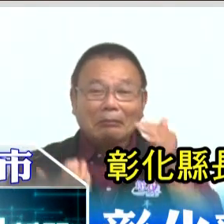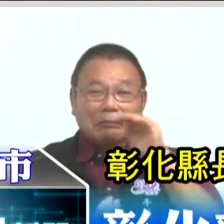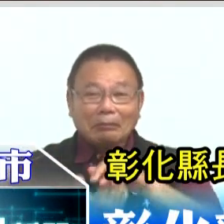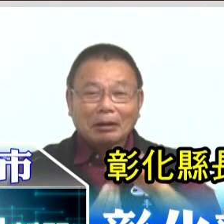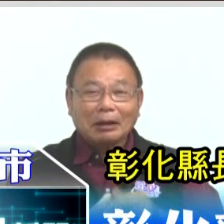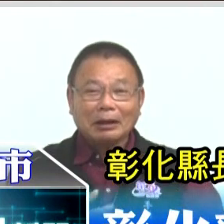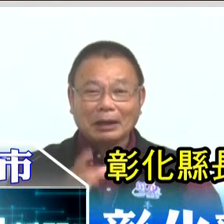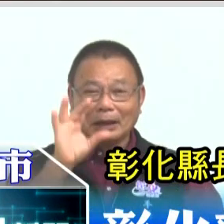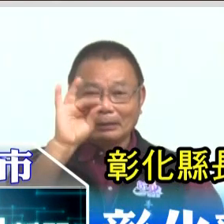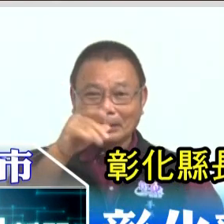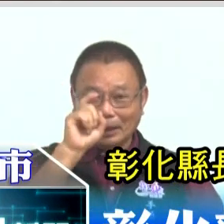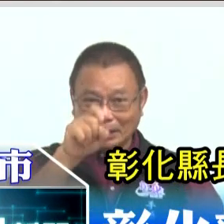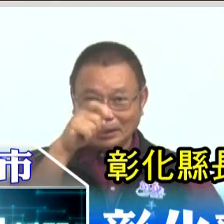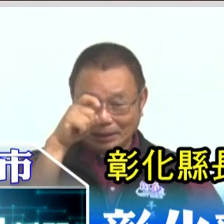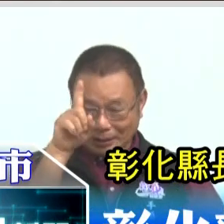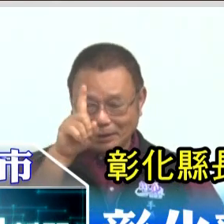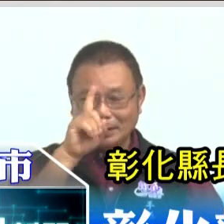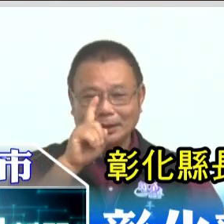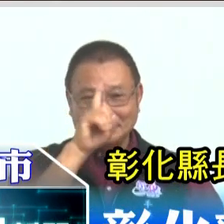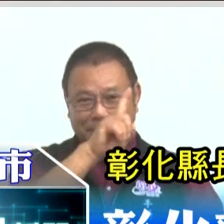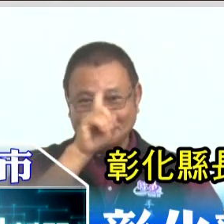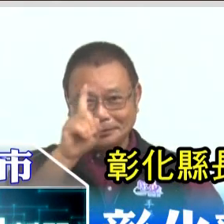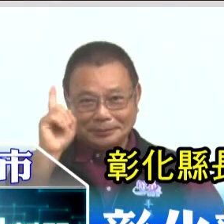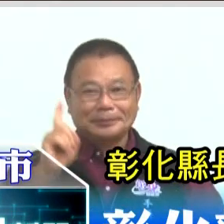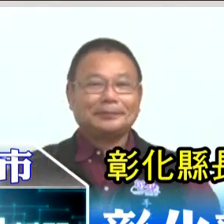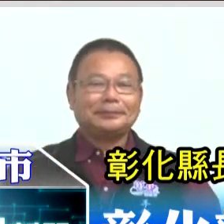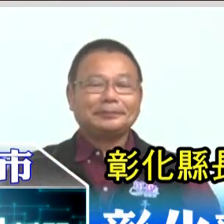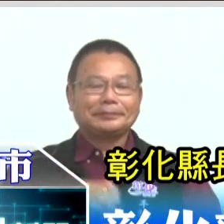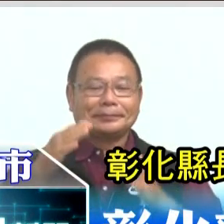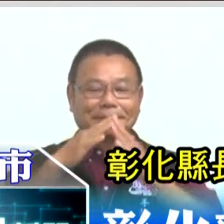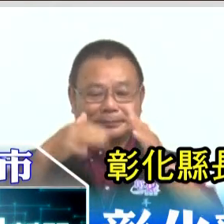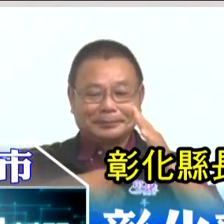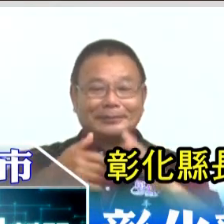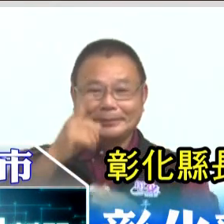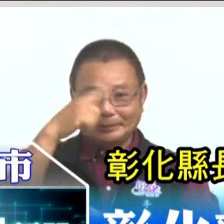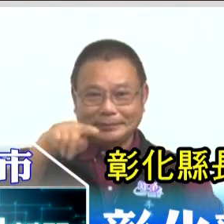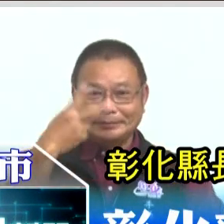有111人，居家隔离的人数有